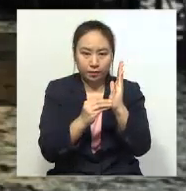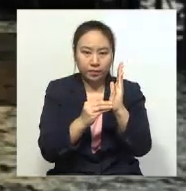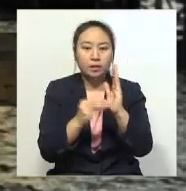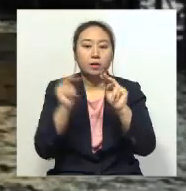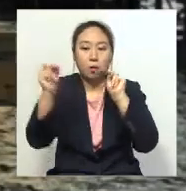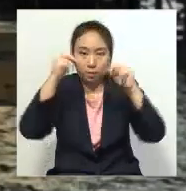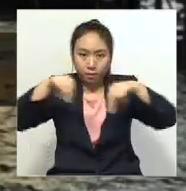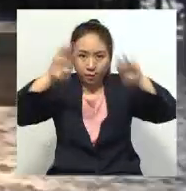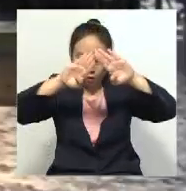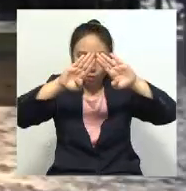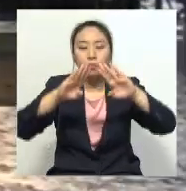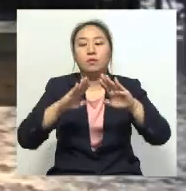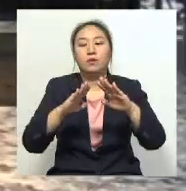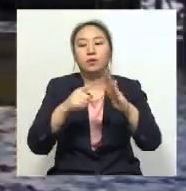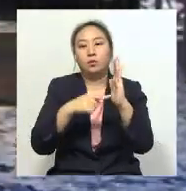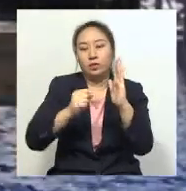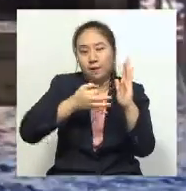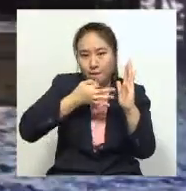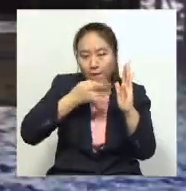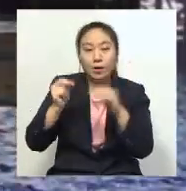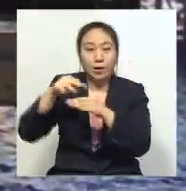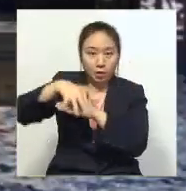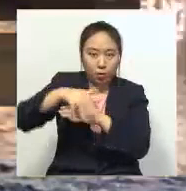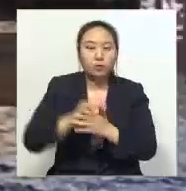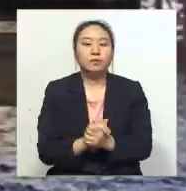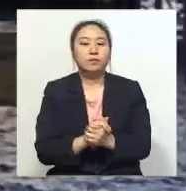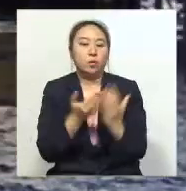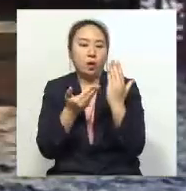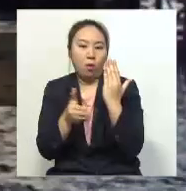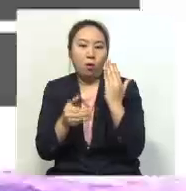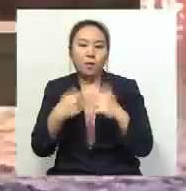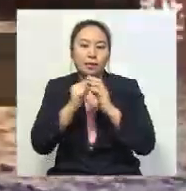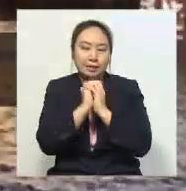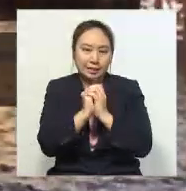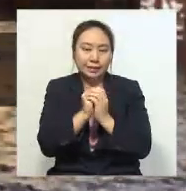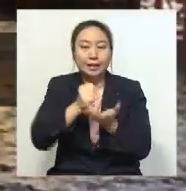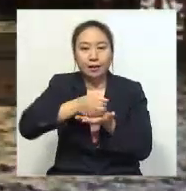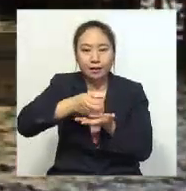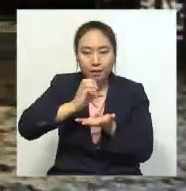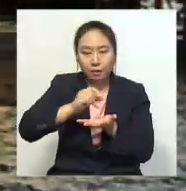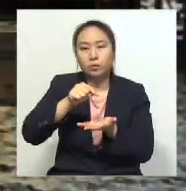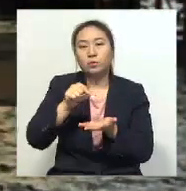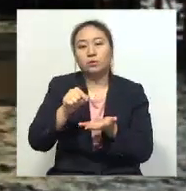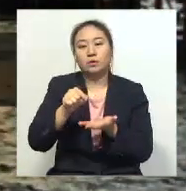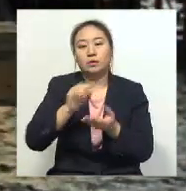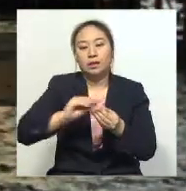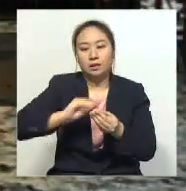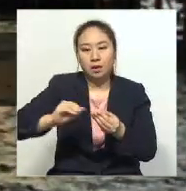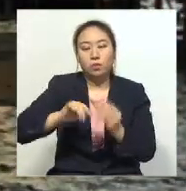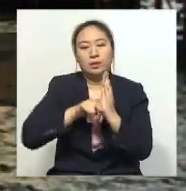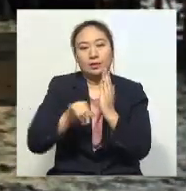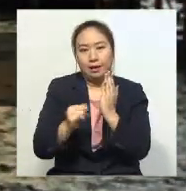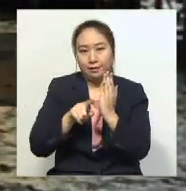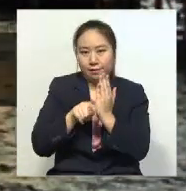ครนครปฐมสมุทรสาครนครนายกภาคตะวันออกมีที่ปราจีนบุรีสระแก้วฉะเชิงเทราจันทบุรีต